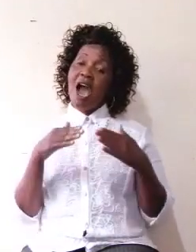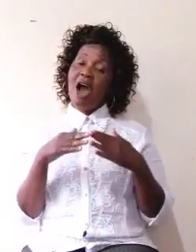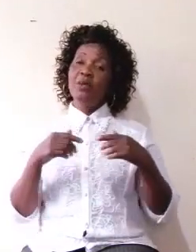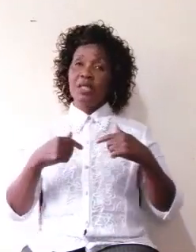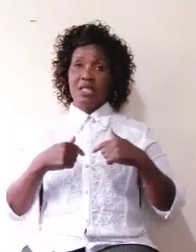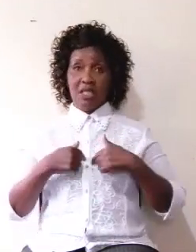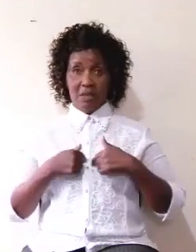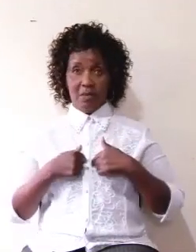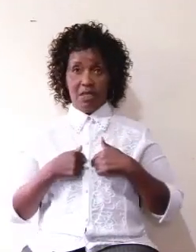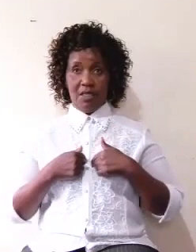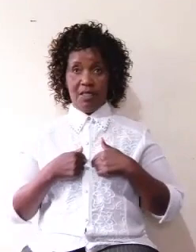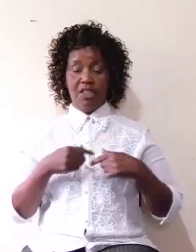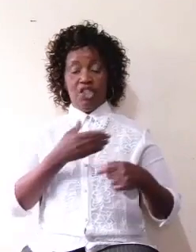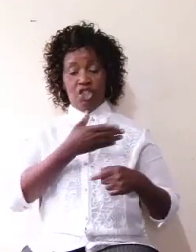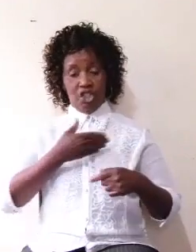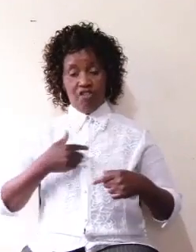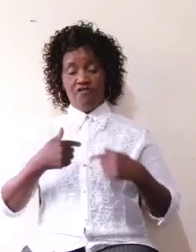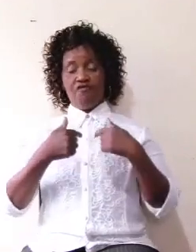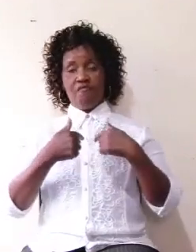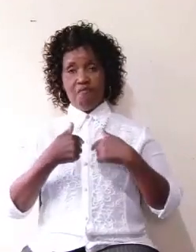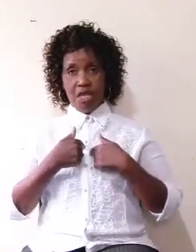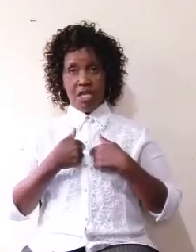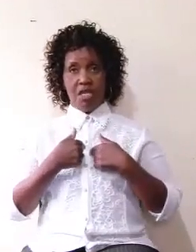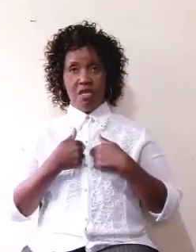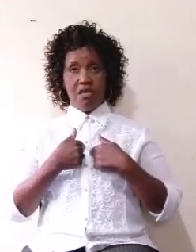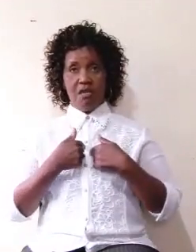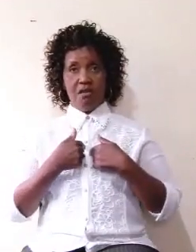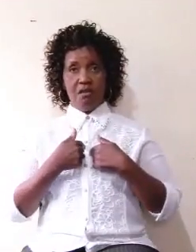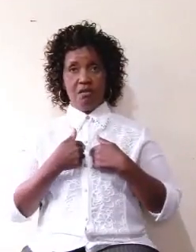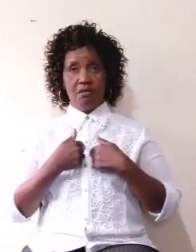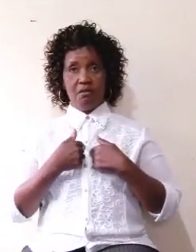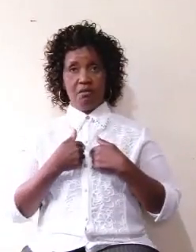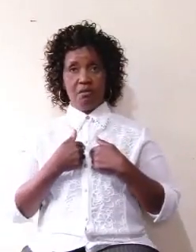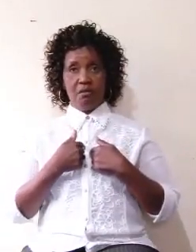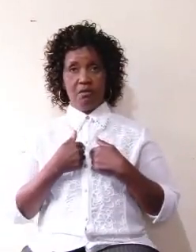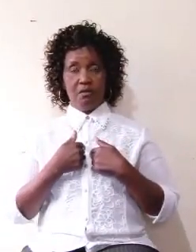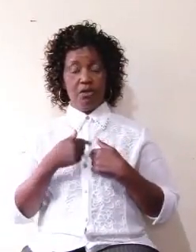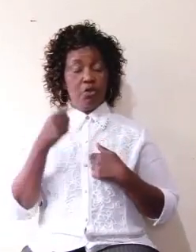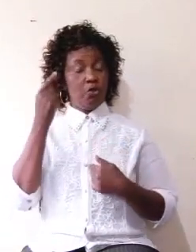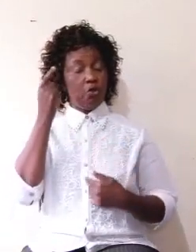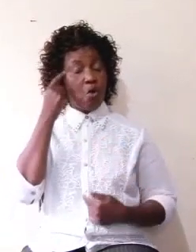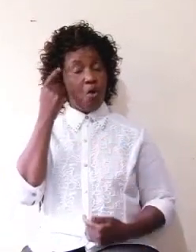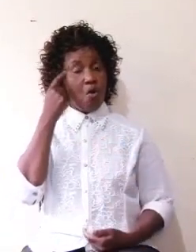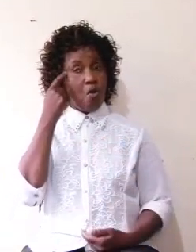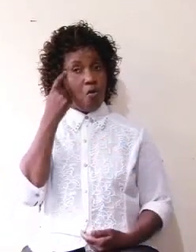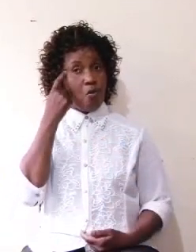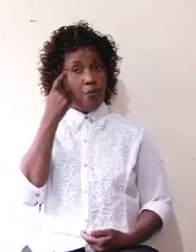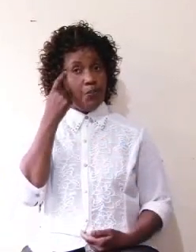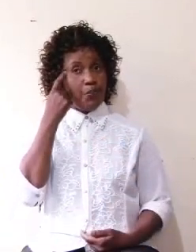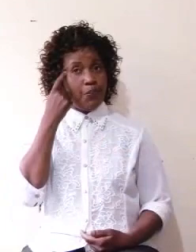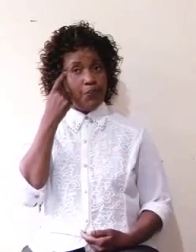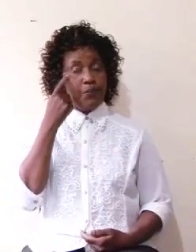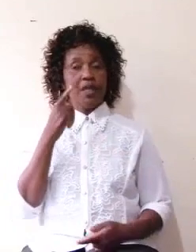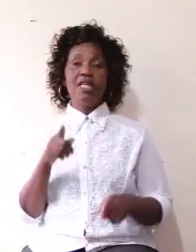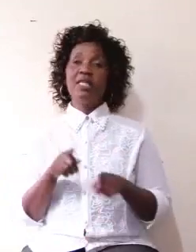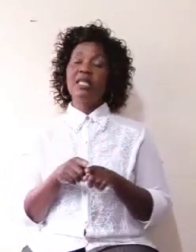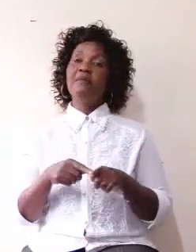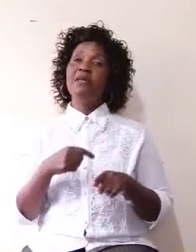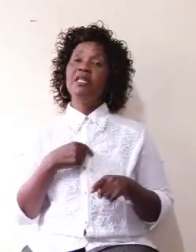Saka namuchisvika pano munosvika kuona imu. But still you are going to be involved ka. Tingori